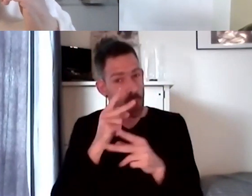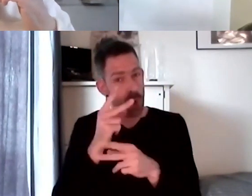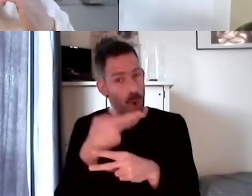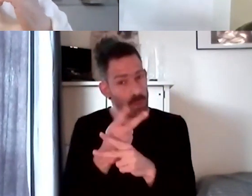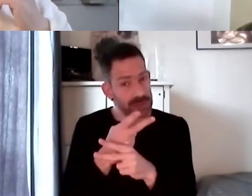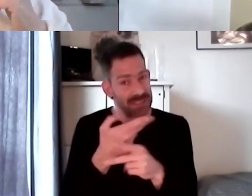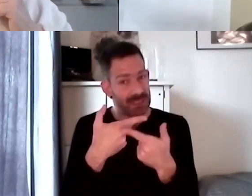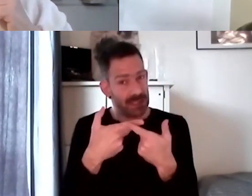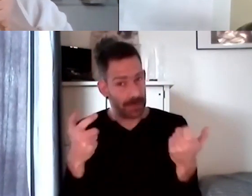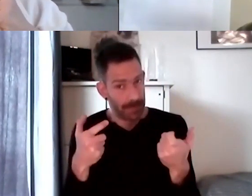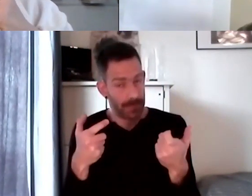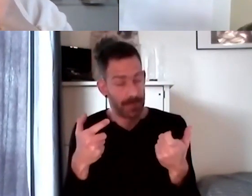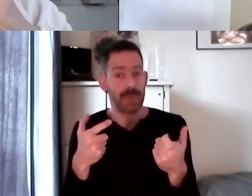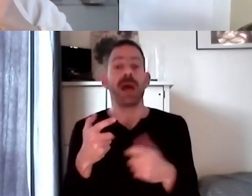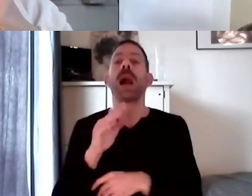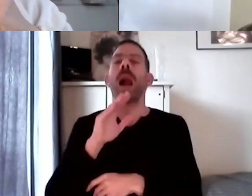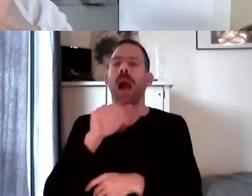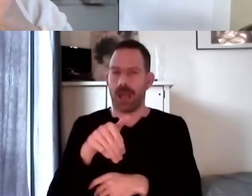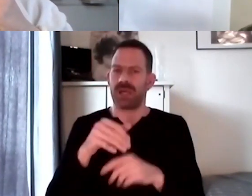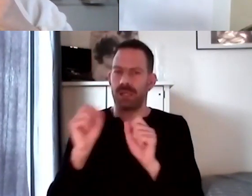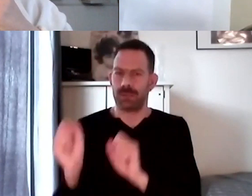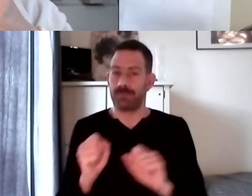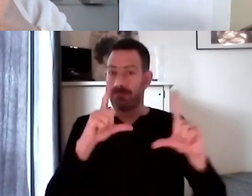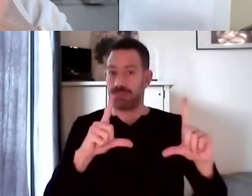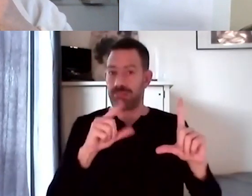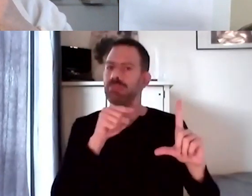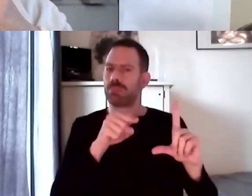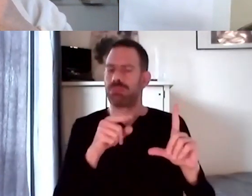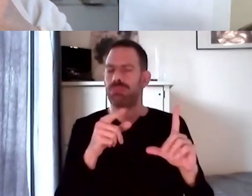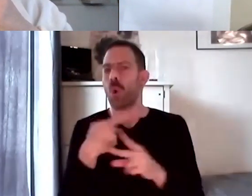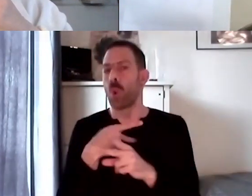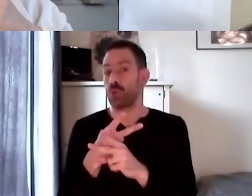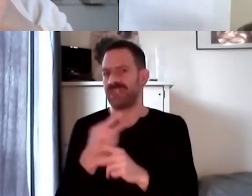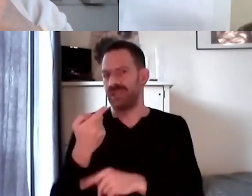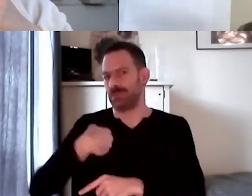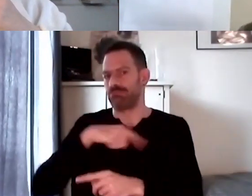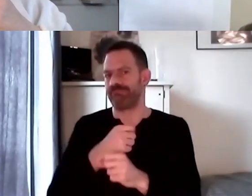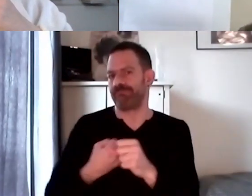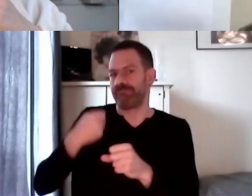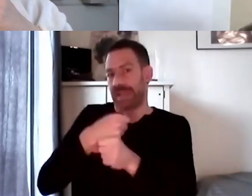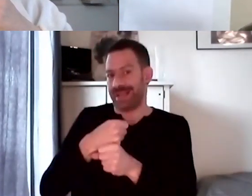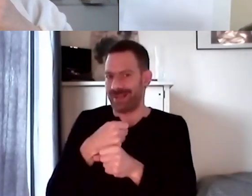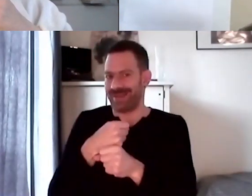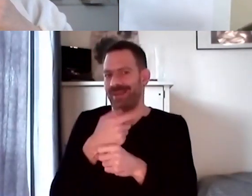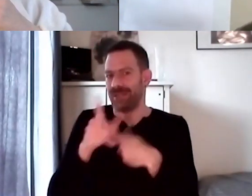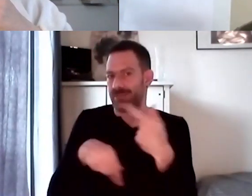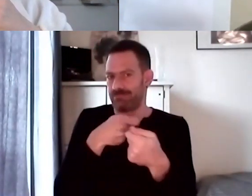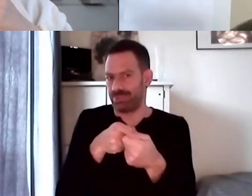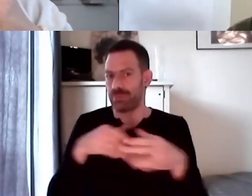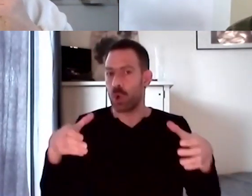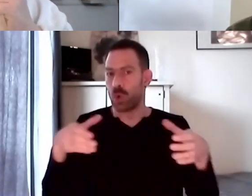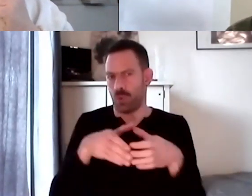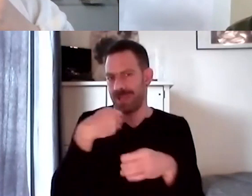mettra à l'écran un outil qu'on a développé justement pour ce groupe de travail 3